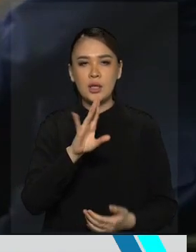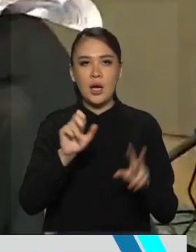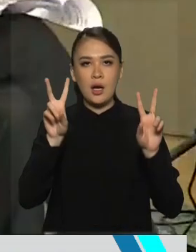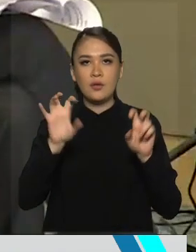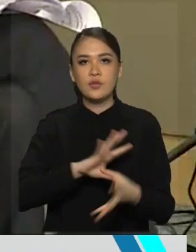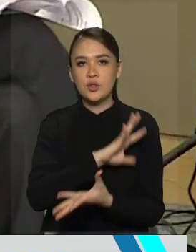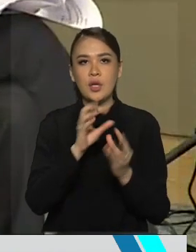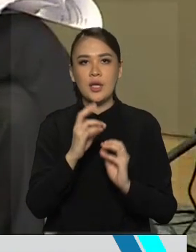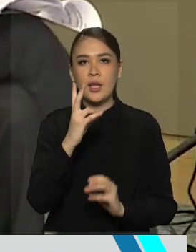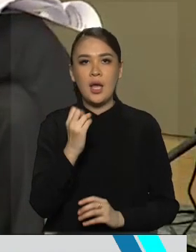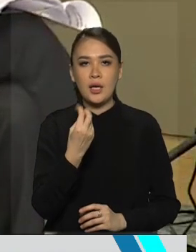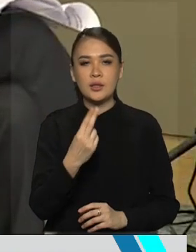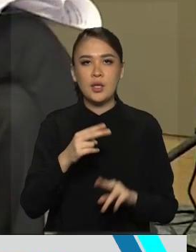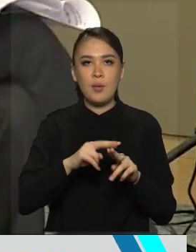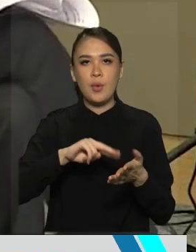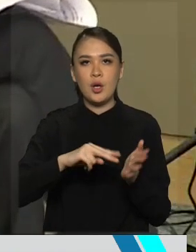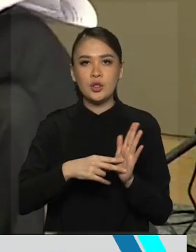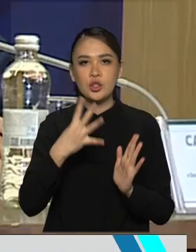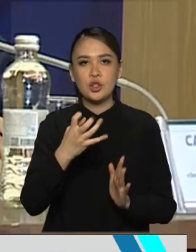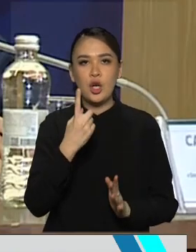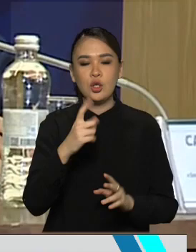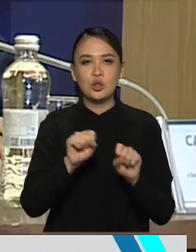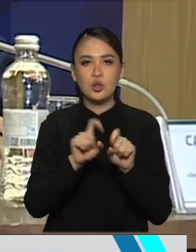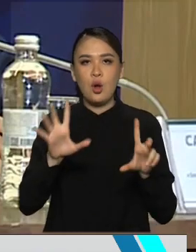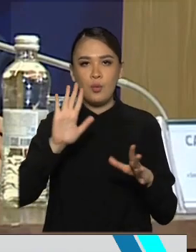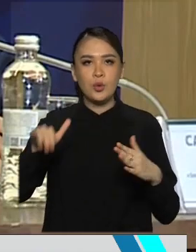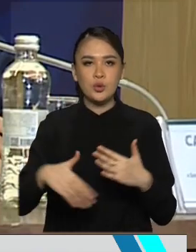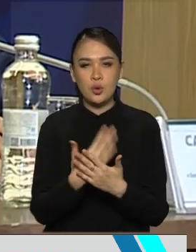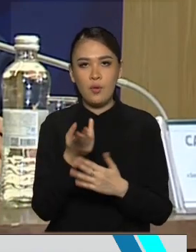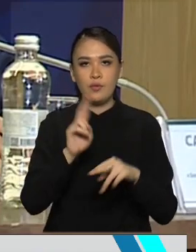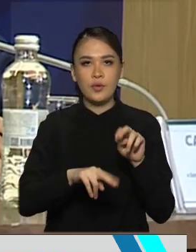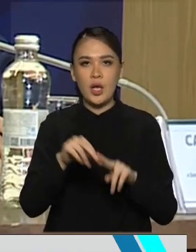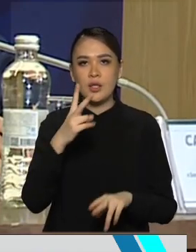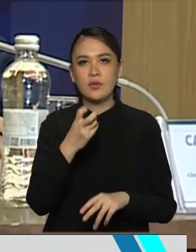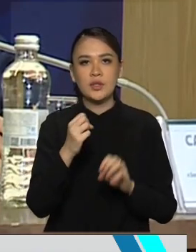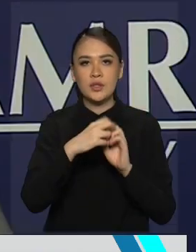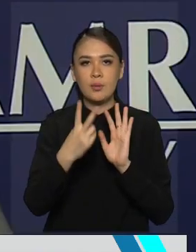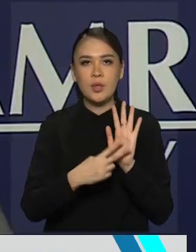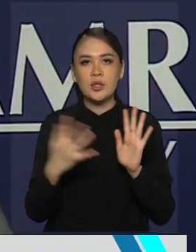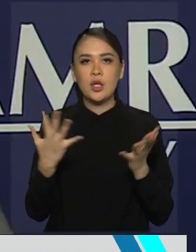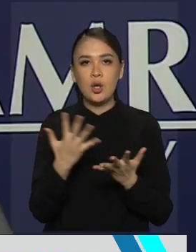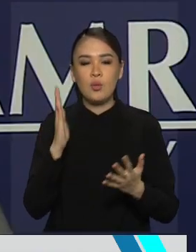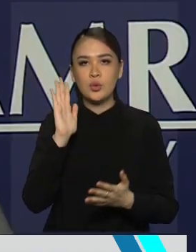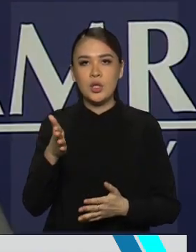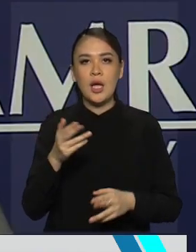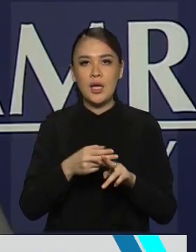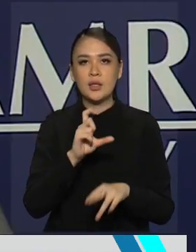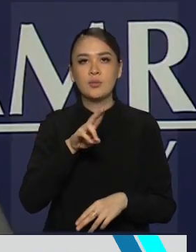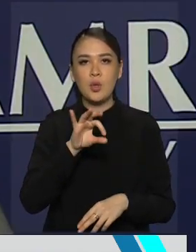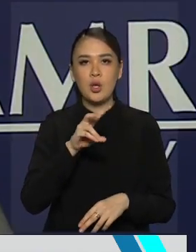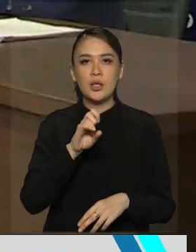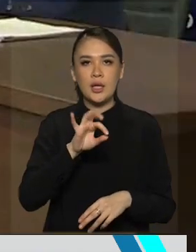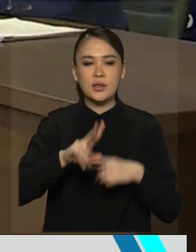рамках нацпроекта построят 401 школу нового формата, 217 из которых введут в эксплуатацию